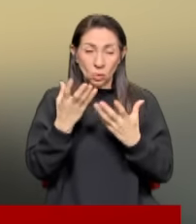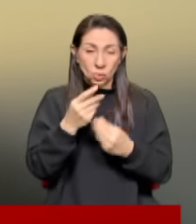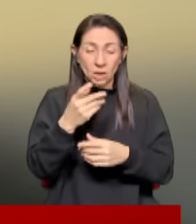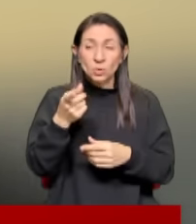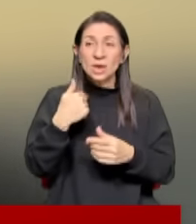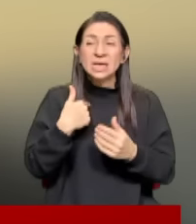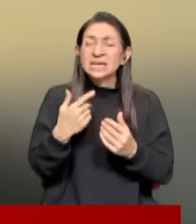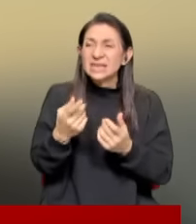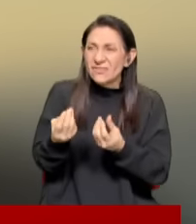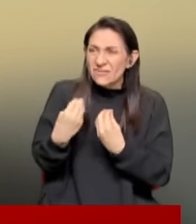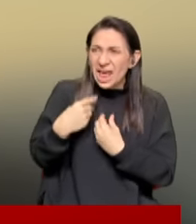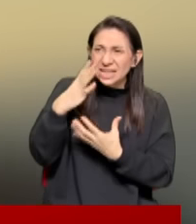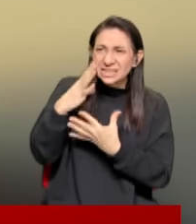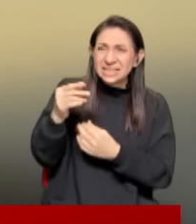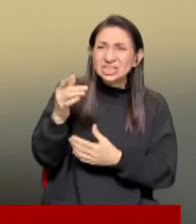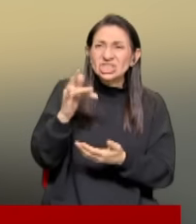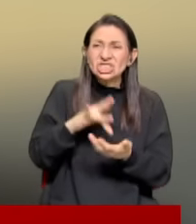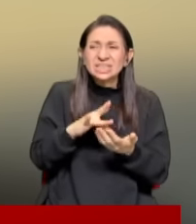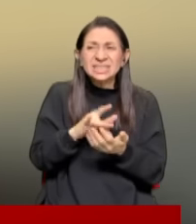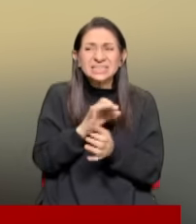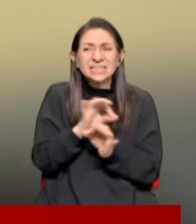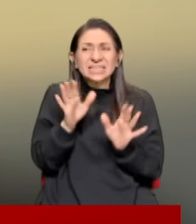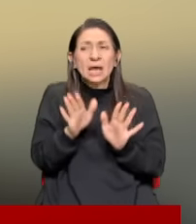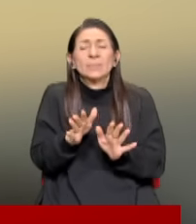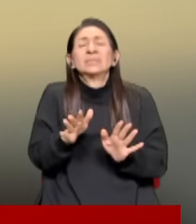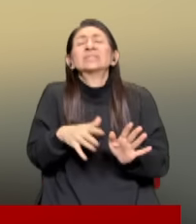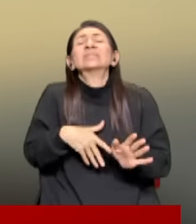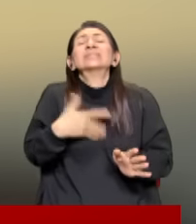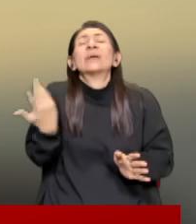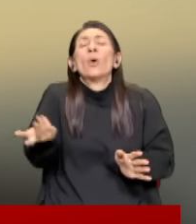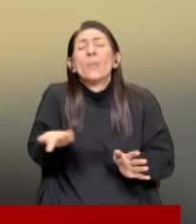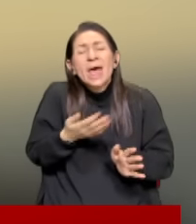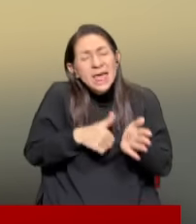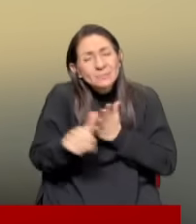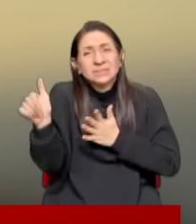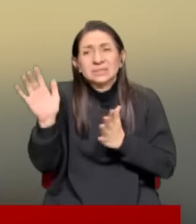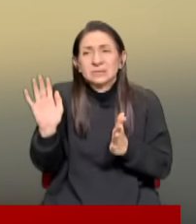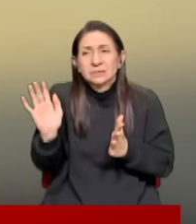yaşatan insanların cezası kalmasını istemiyorum hepsinin.